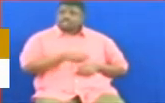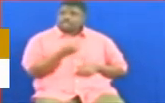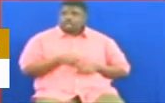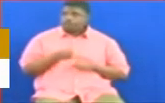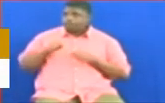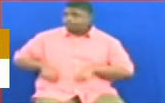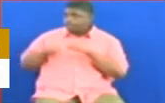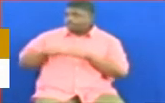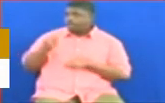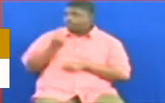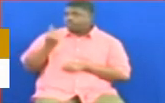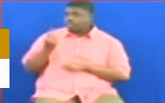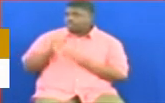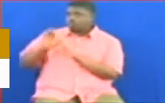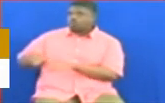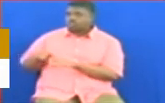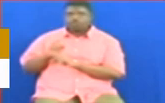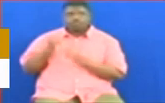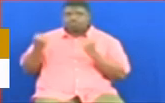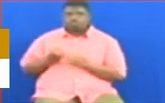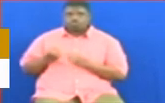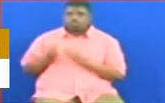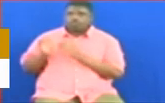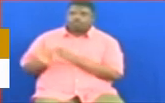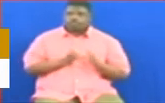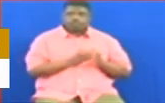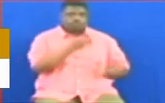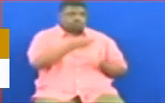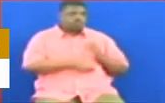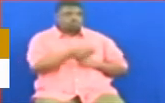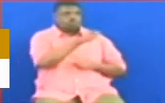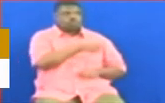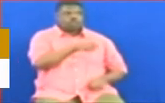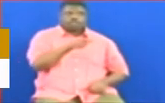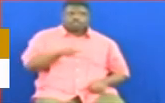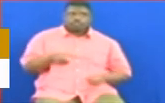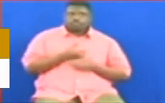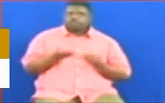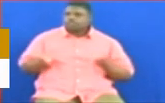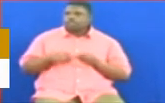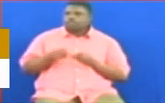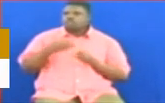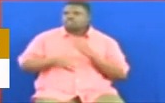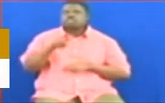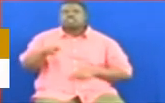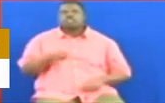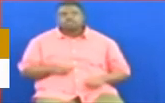mamlaka peke yake ikapanga kule tozo na zikaenda kutozwa kwa wananchi bila konsenti ya waziri.